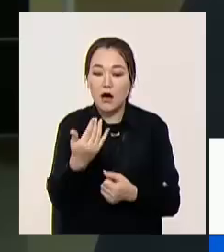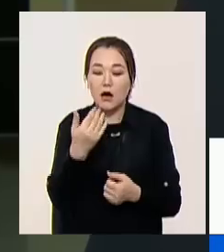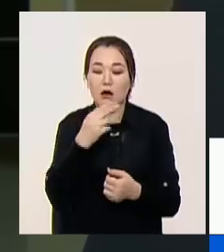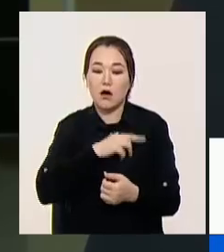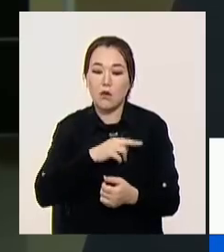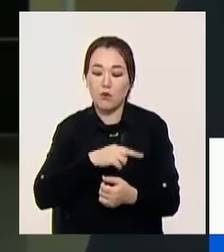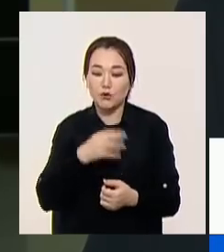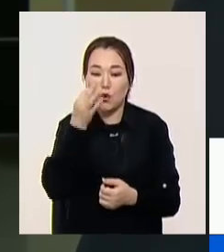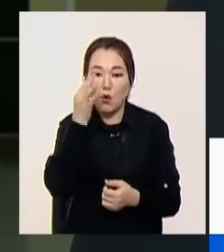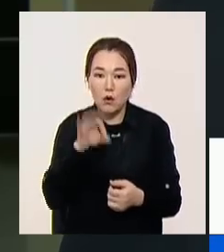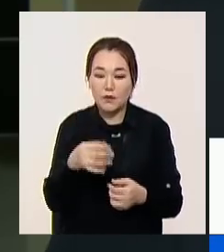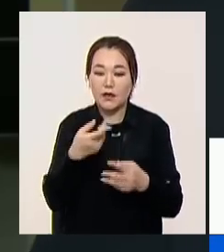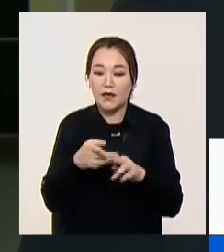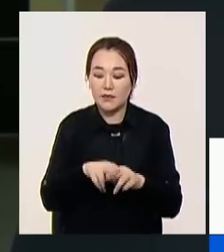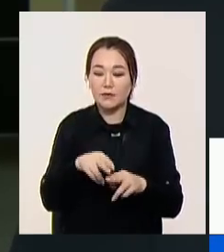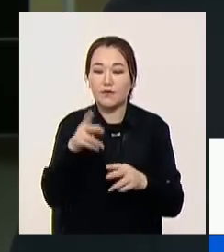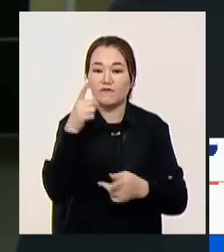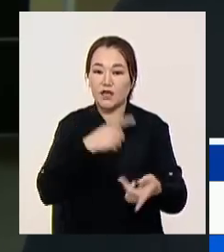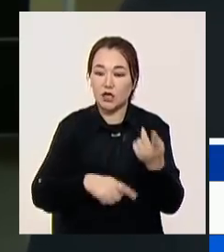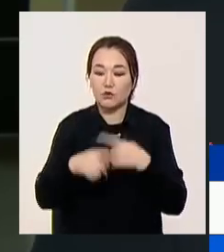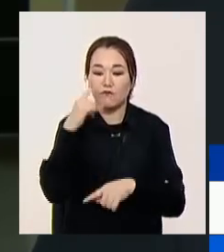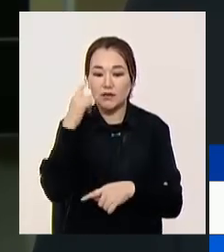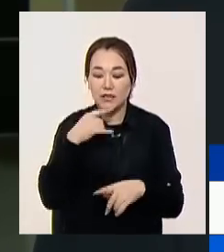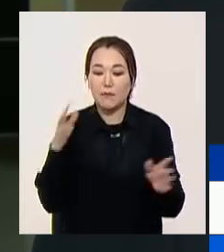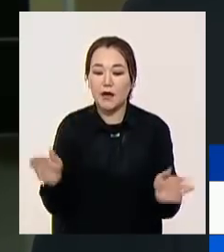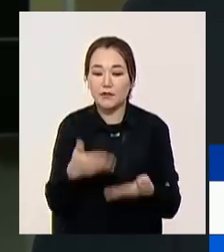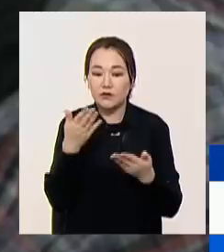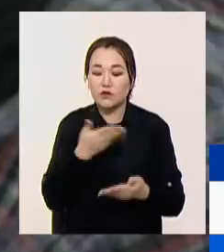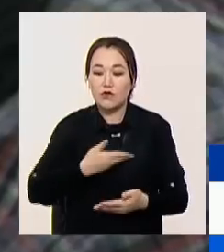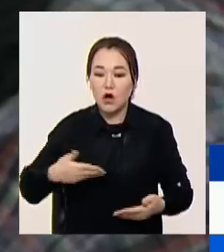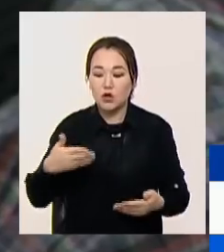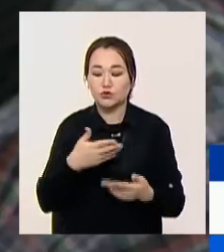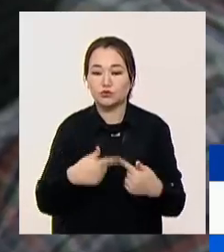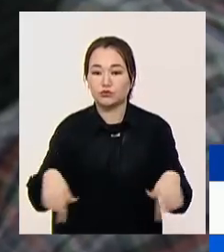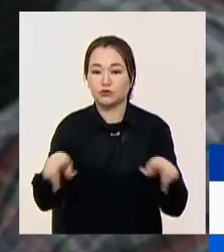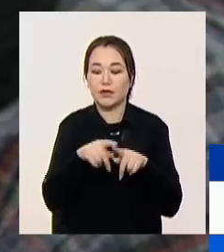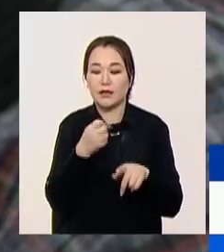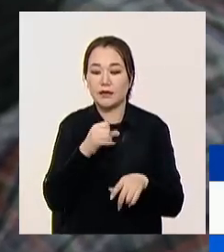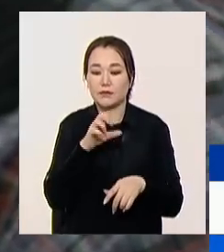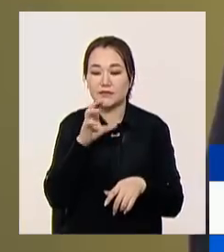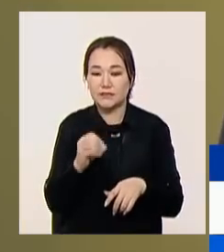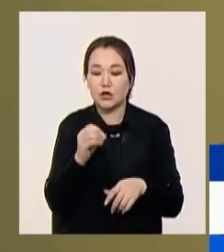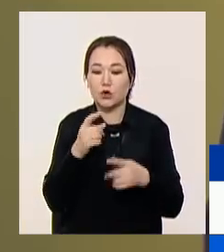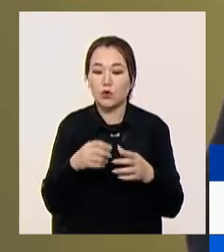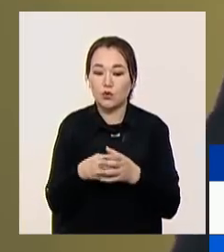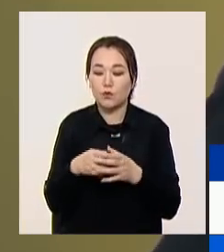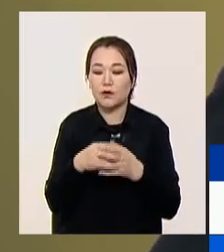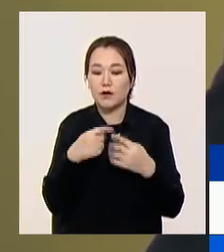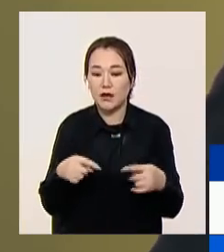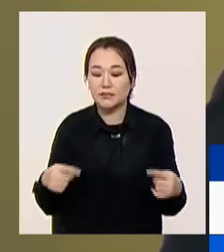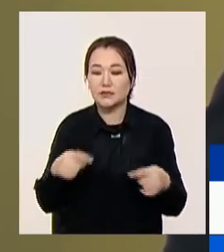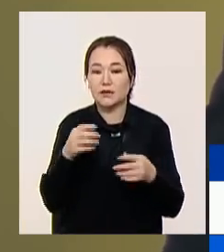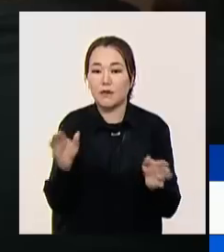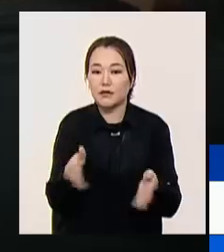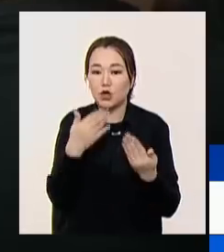работы, и уже с этим бэкграундом вернулись в Казахстан поднимать нашу экономику. IBC Group помогает получить разные виды виз, но